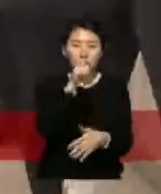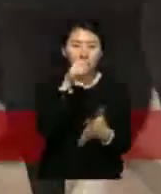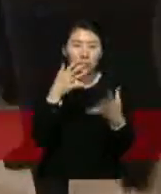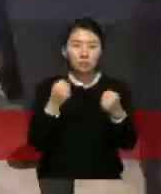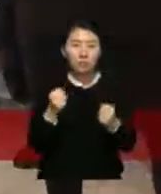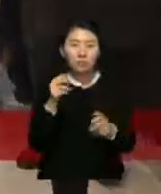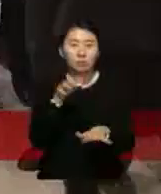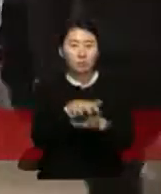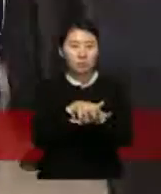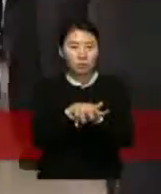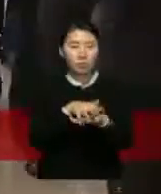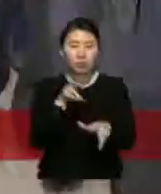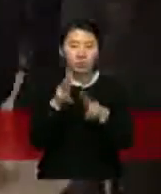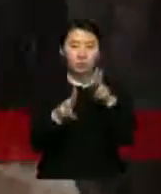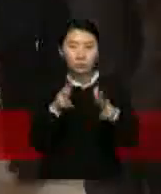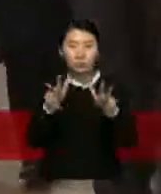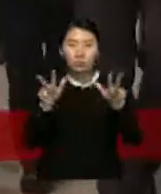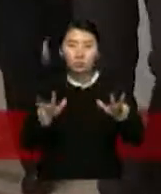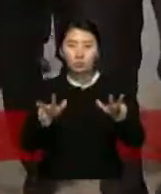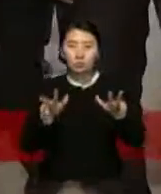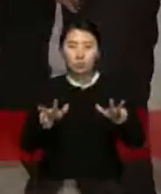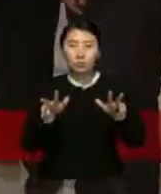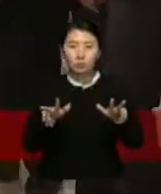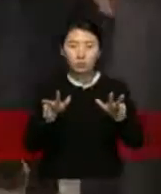많은 섬유 산업 업체들이 지금 현재 그